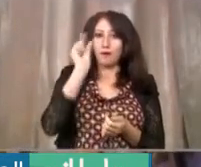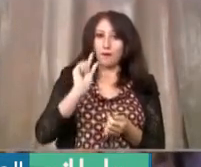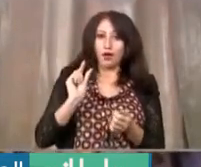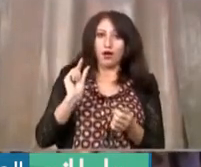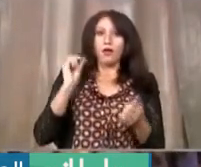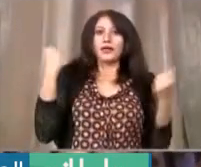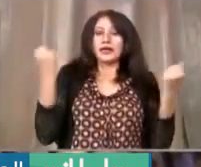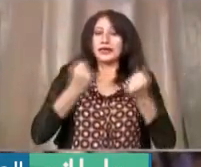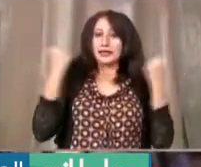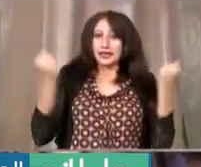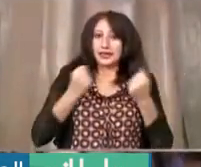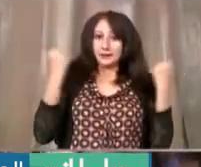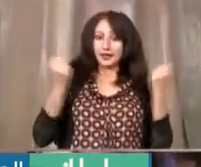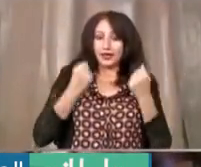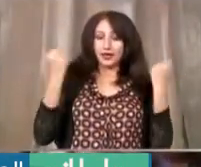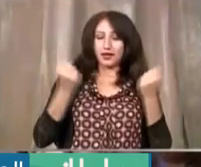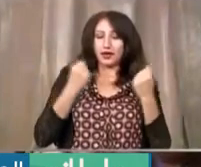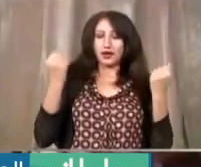التدريبيه